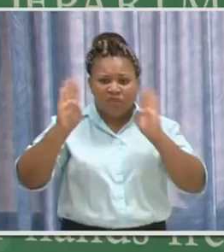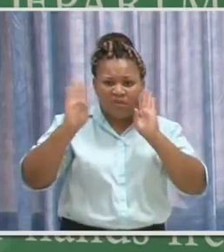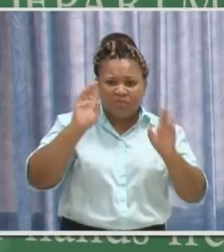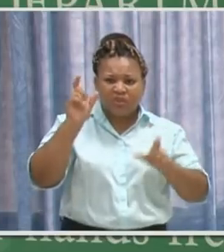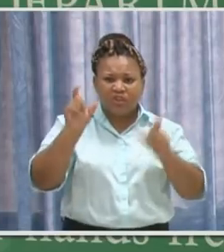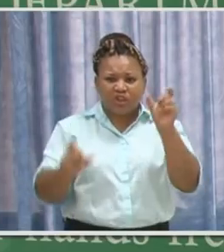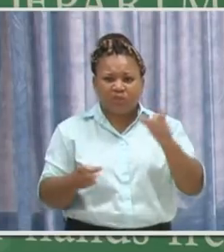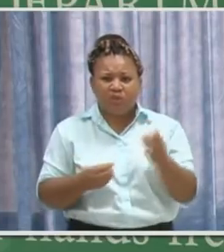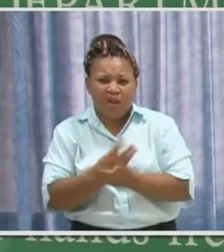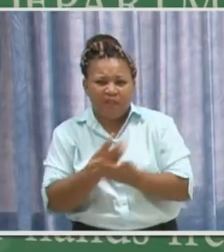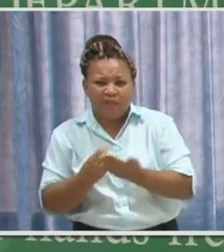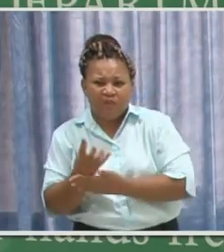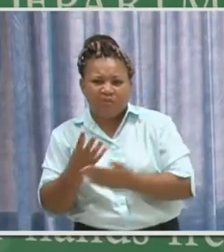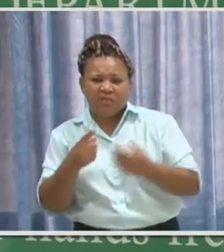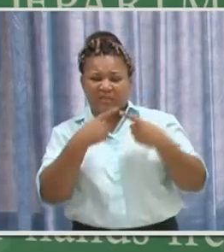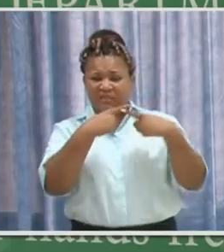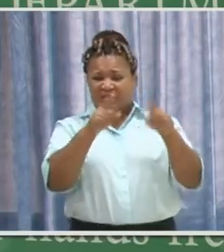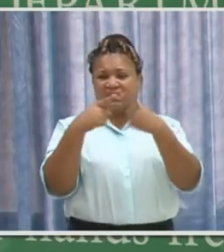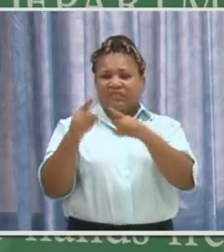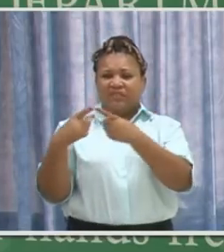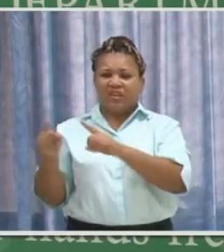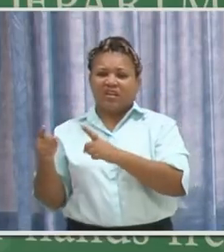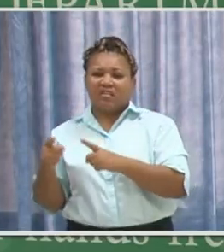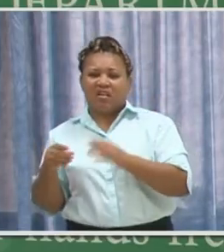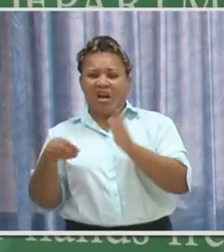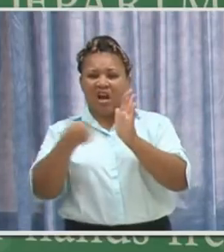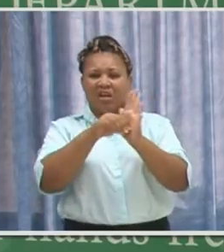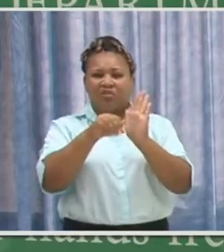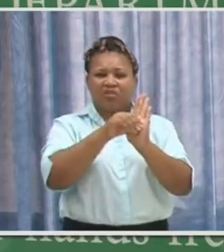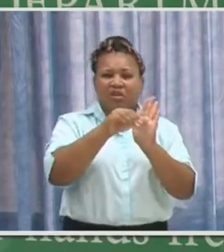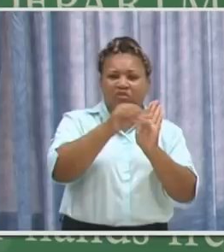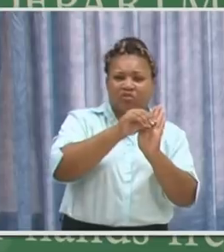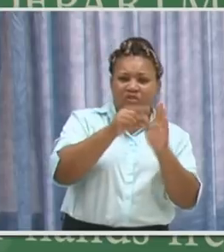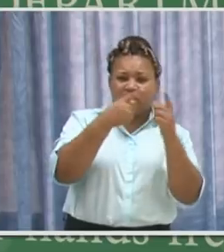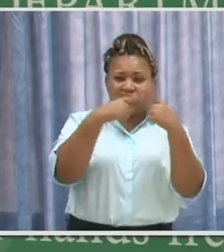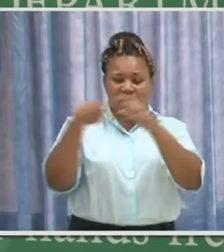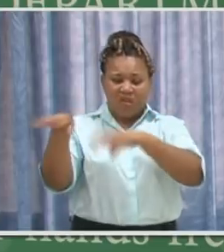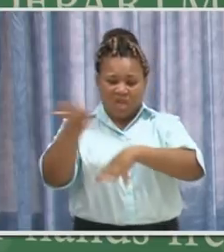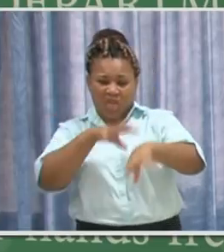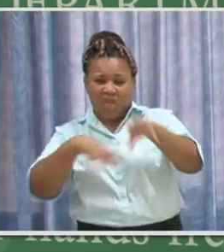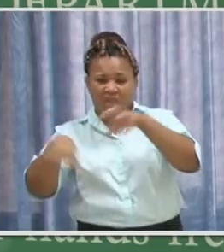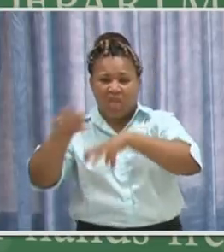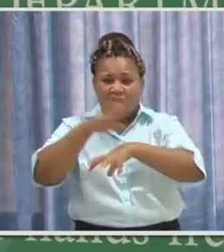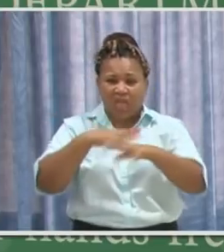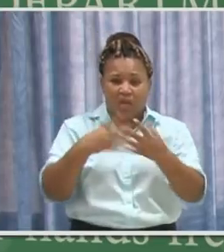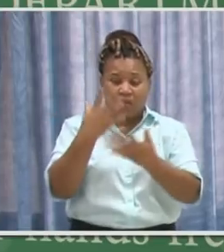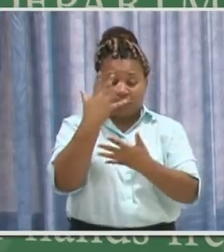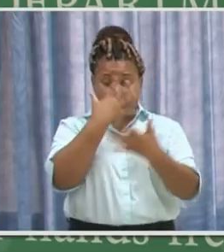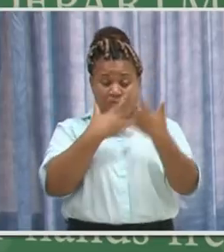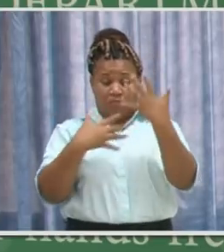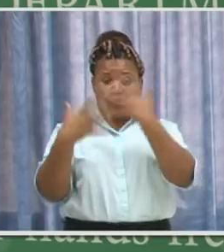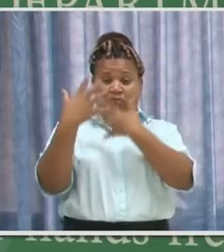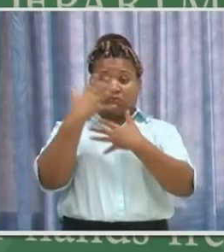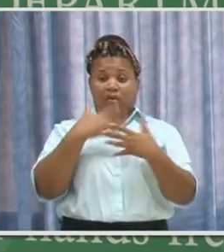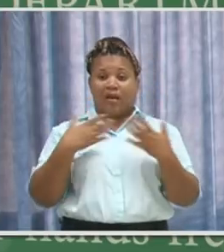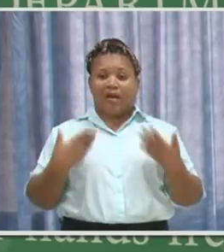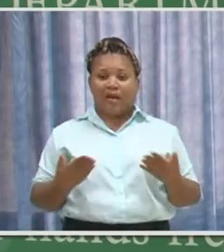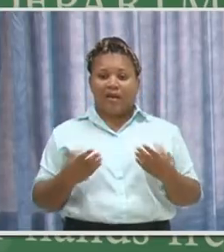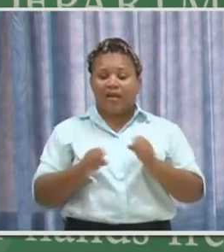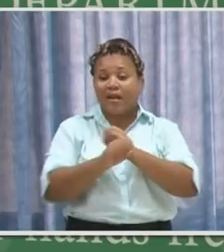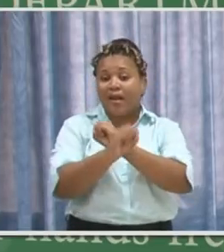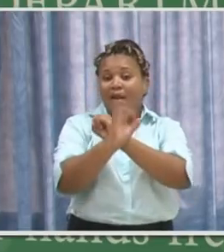remercions tout pour ça. Et nous demandons pour continuer à rester avec nous jusqu'à l'air, qu'est-ce que ça fait de calmer. Et mon quoi avec sa